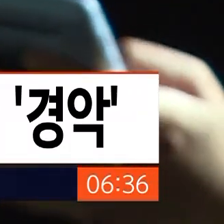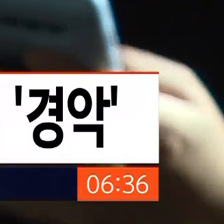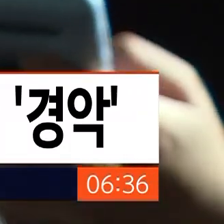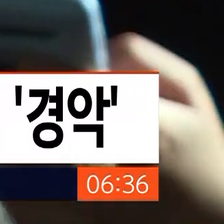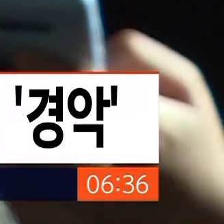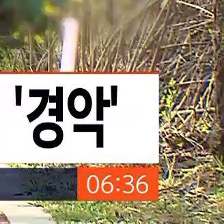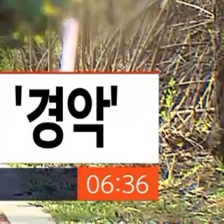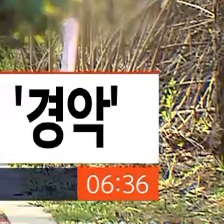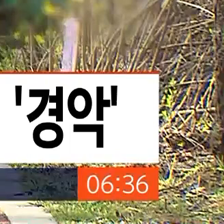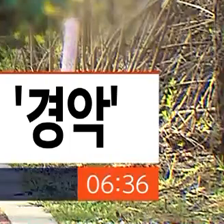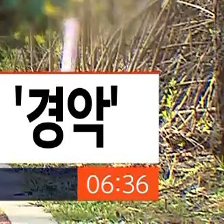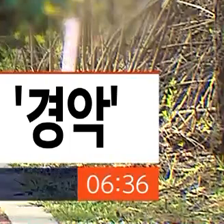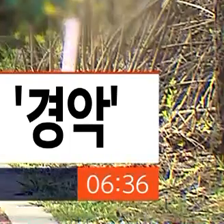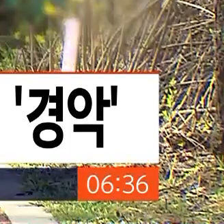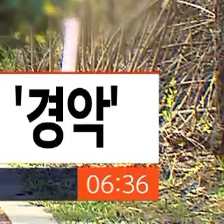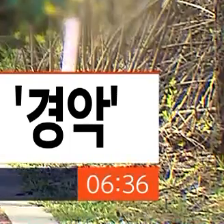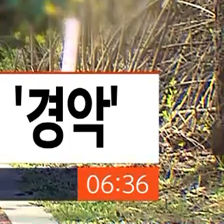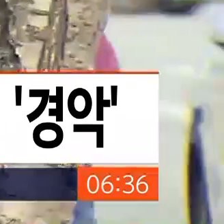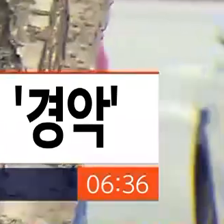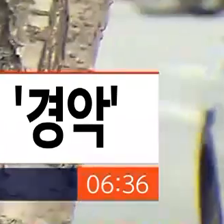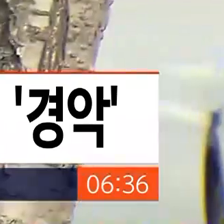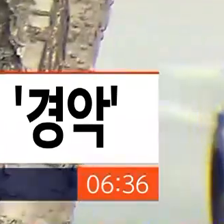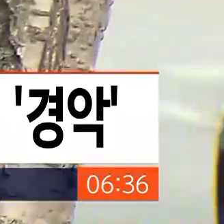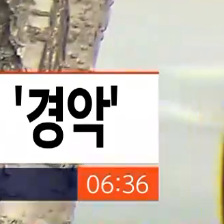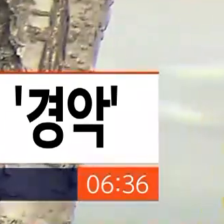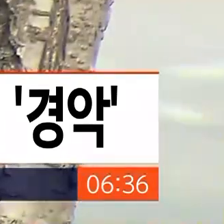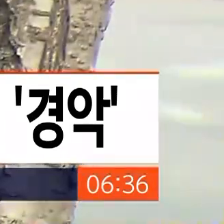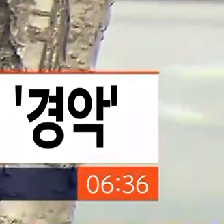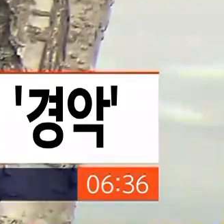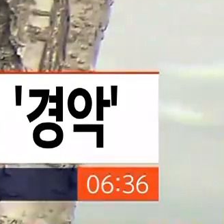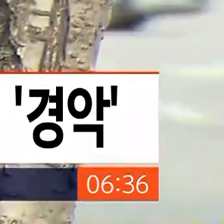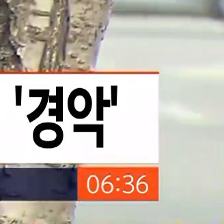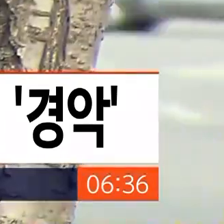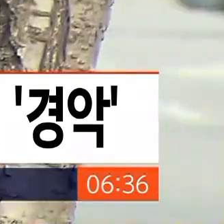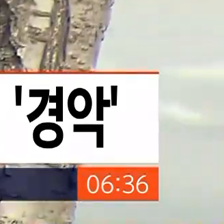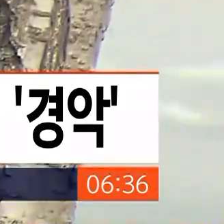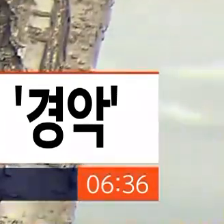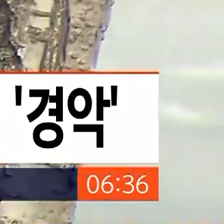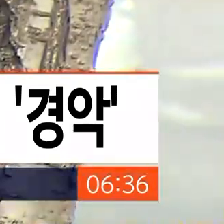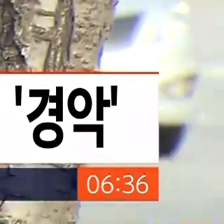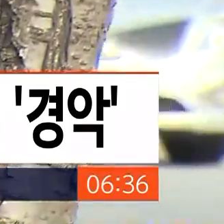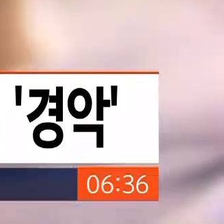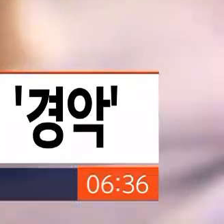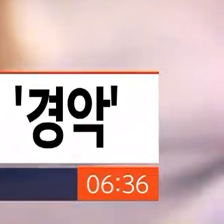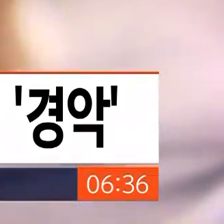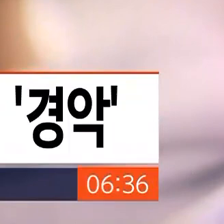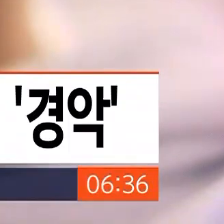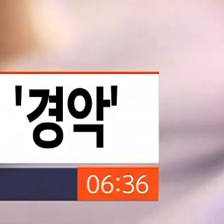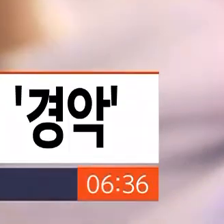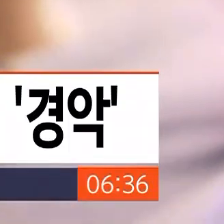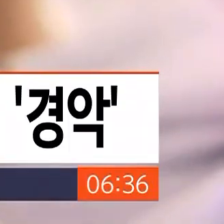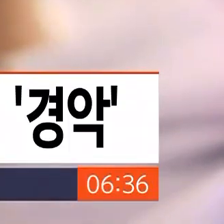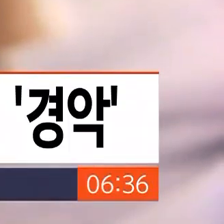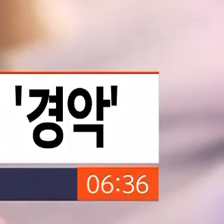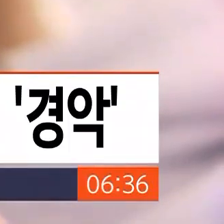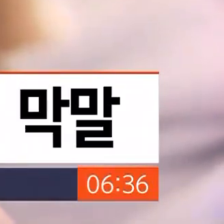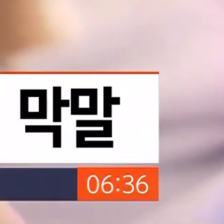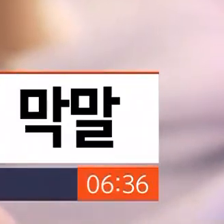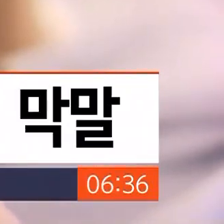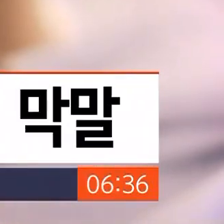있는 고충을 털어놨습니다. 담당 학급의 한 남학생이 두 사람의 데이트하는 모습을 목격한